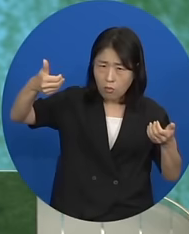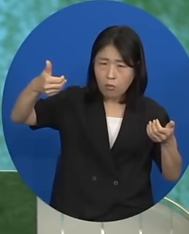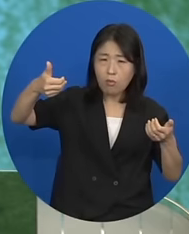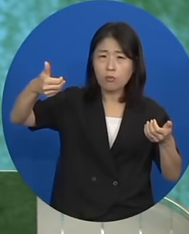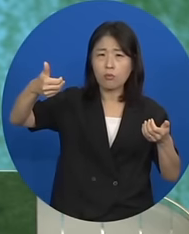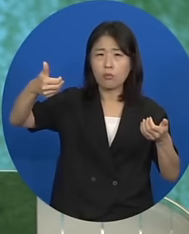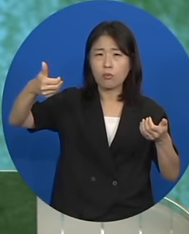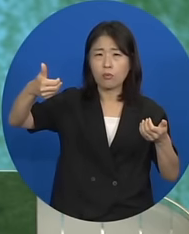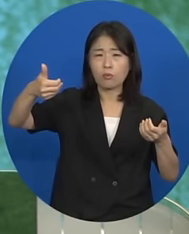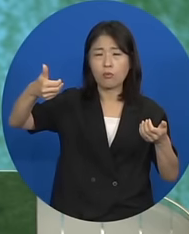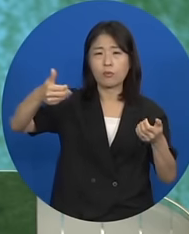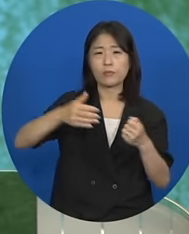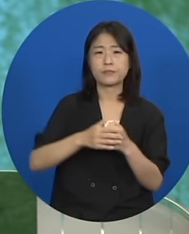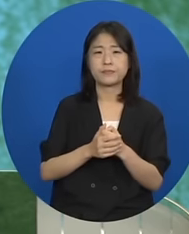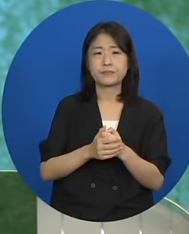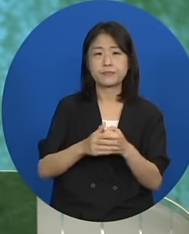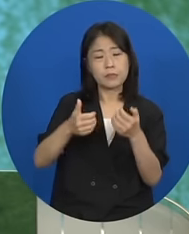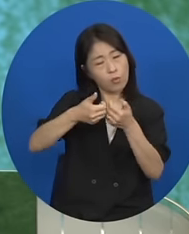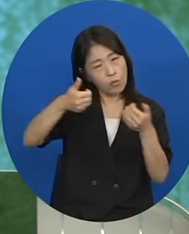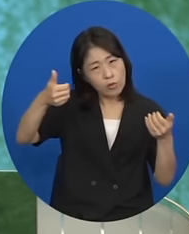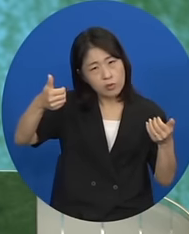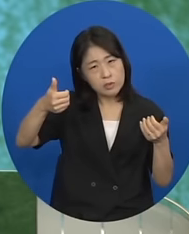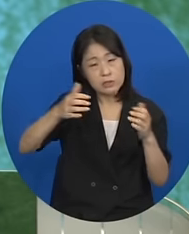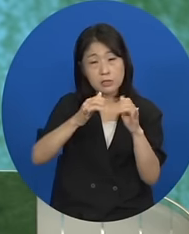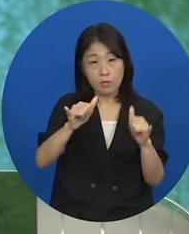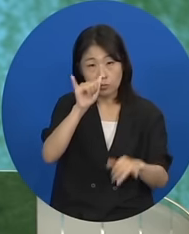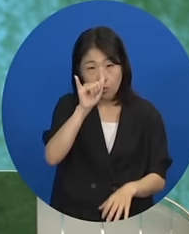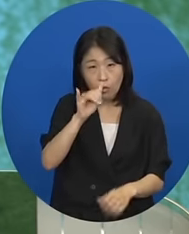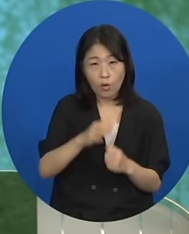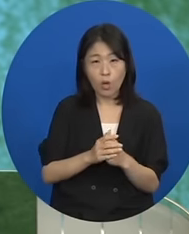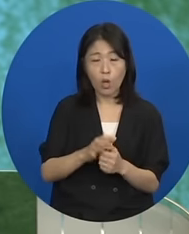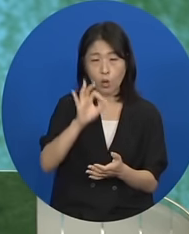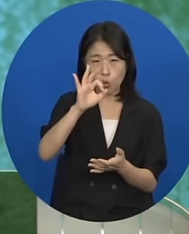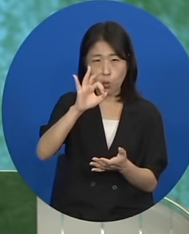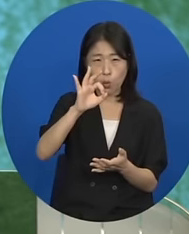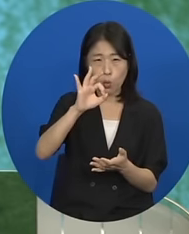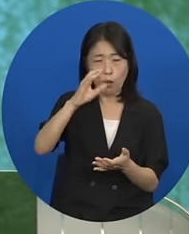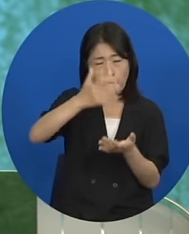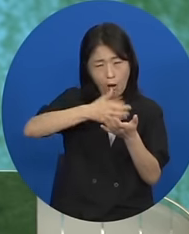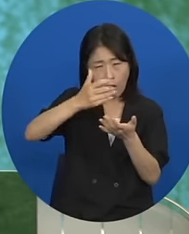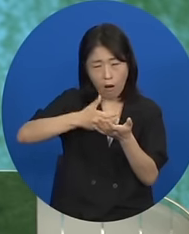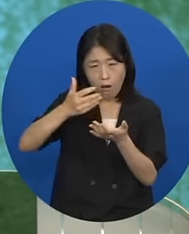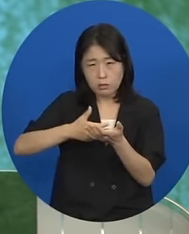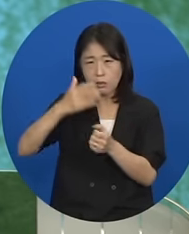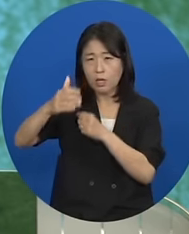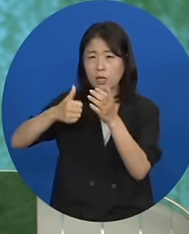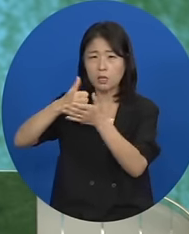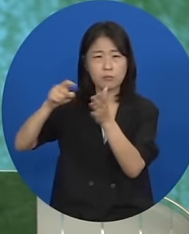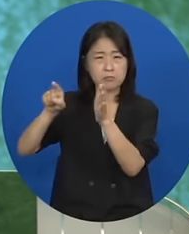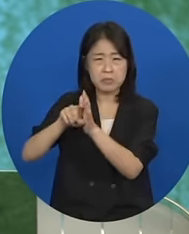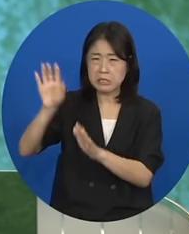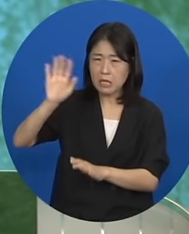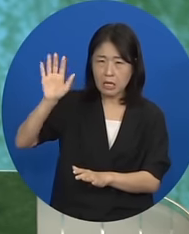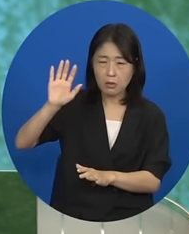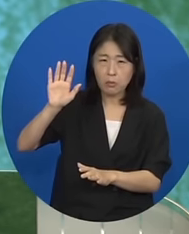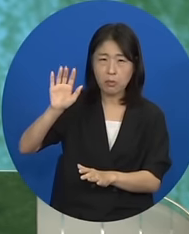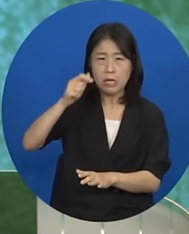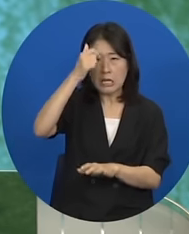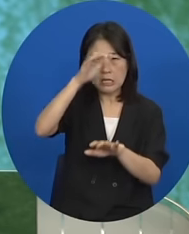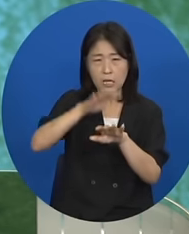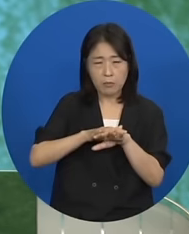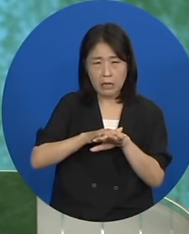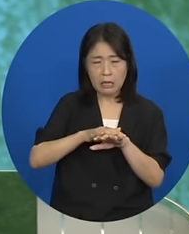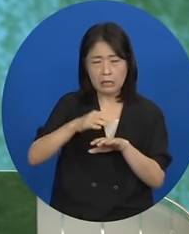교회에 그런 분이 없으리라 생각은 하지만 돈이 더 많아졌기 때문에 주님을 의지하지 않게 되고 예배도 형식적으로 드리게